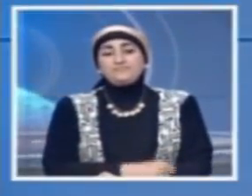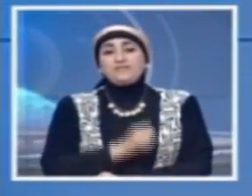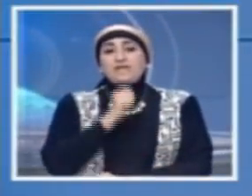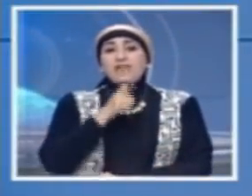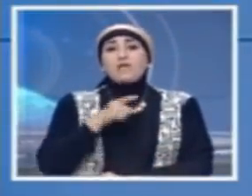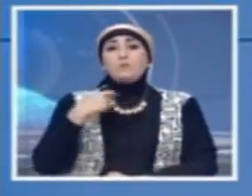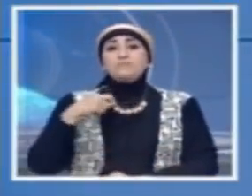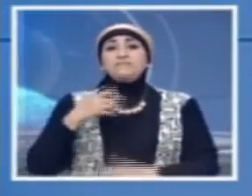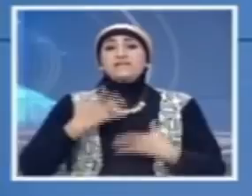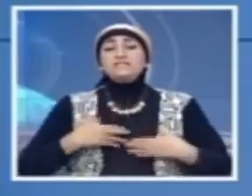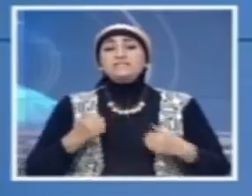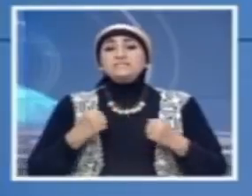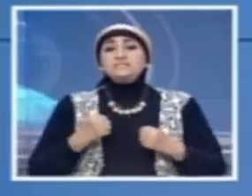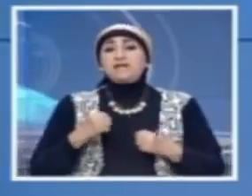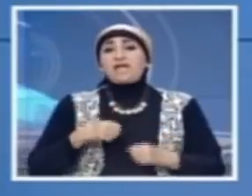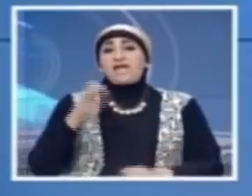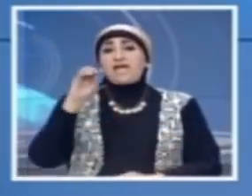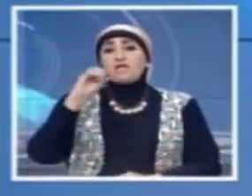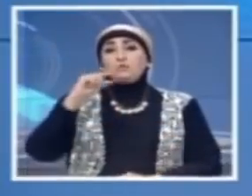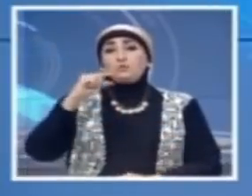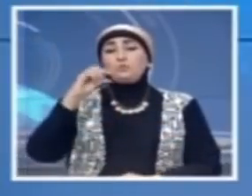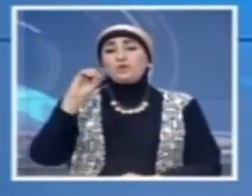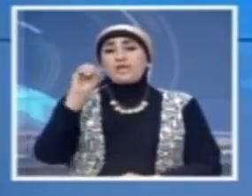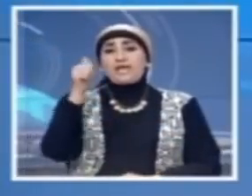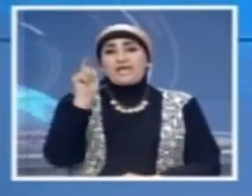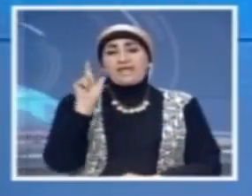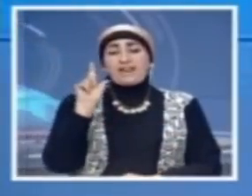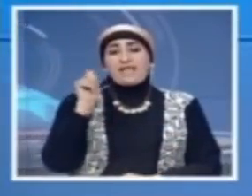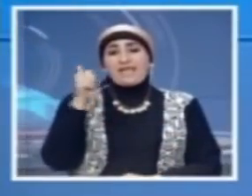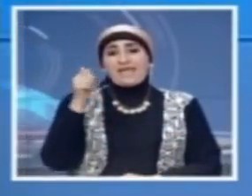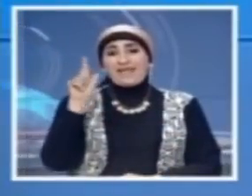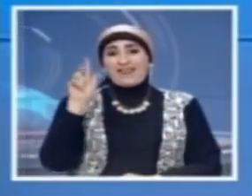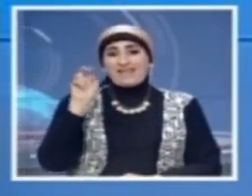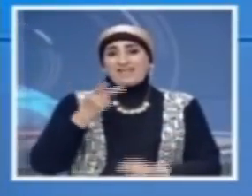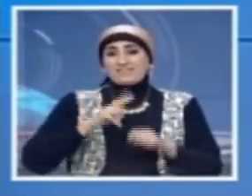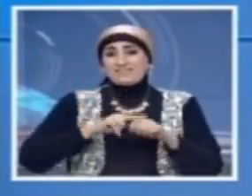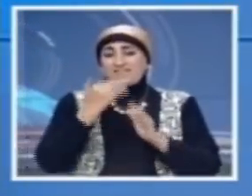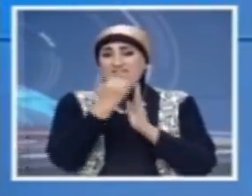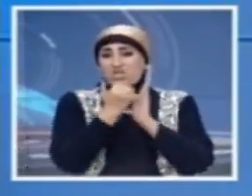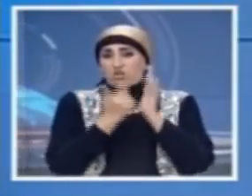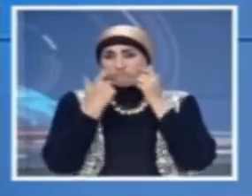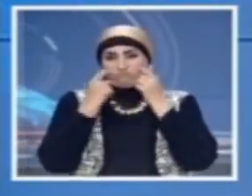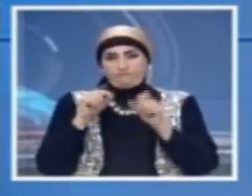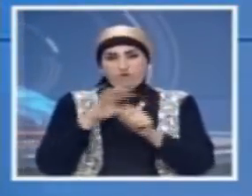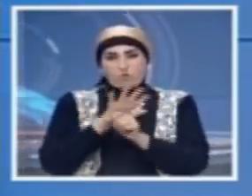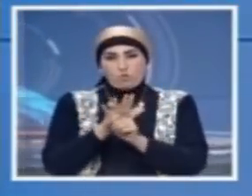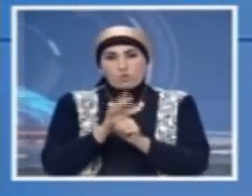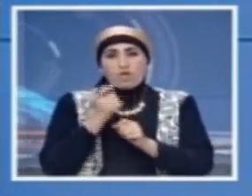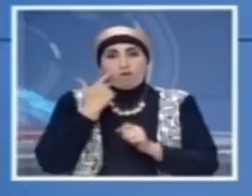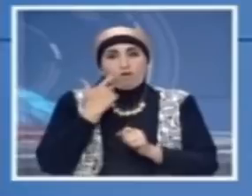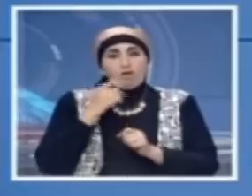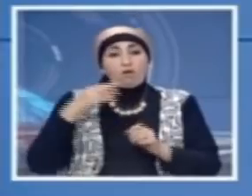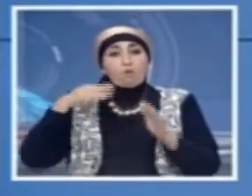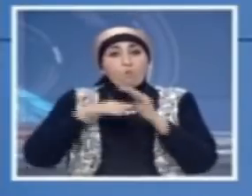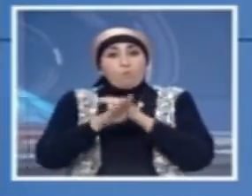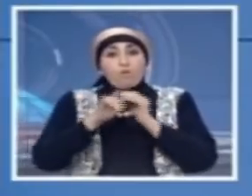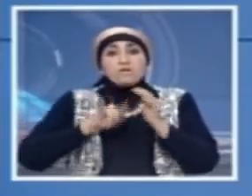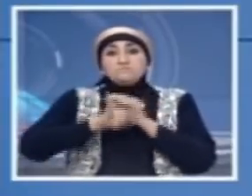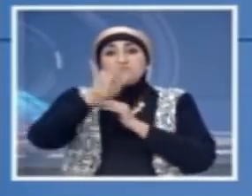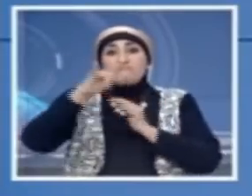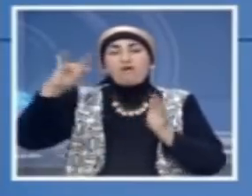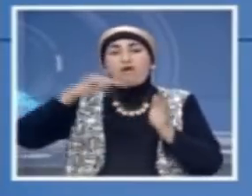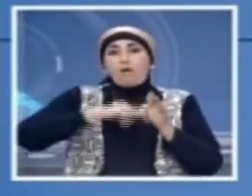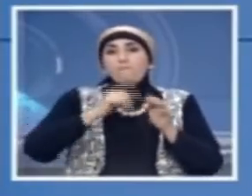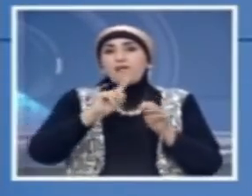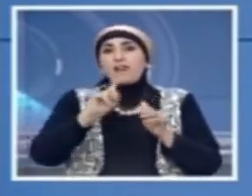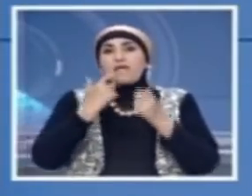أعلنت وزيرة الصحة والسكان هالة زايد اتخاذ إجراءات احترازية إضافية لفيروس كورونا بالحجر الصحي بجميع منافذ دخول